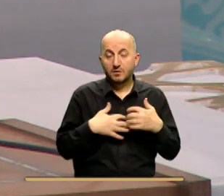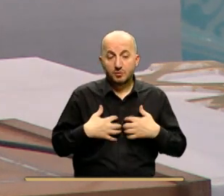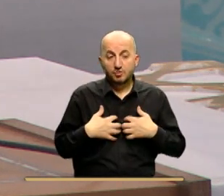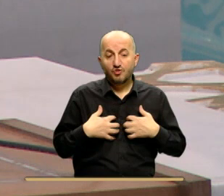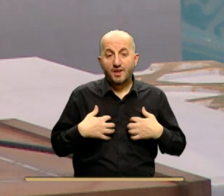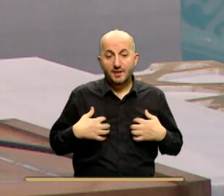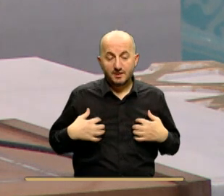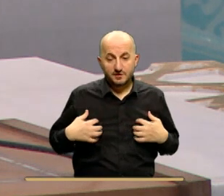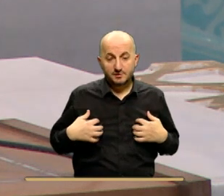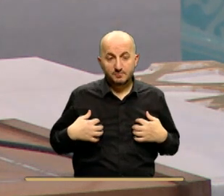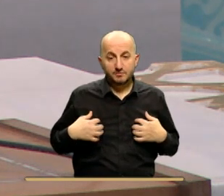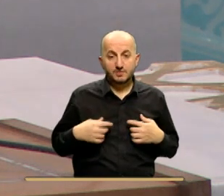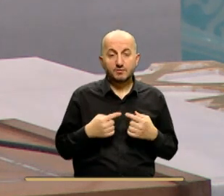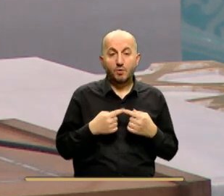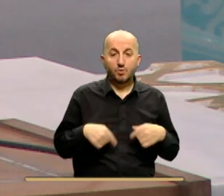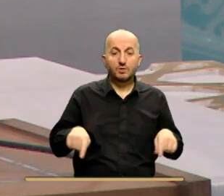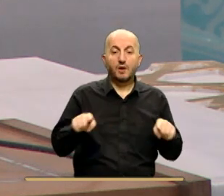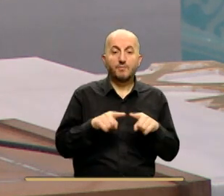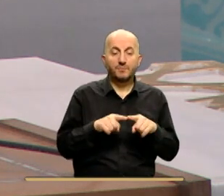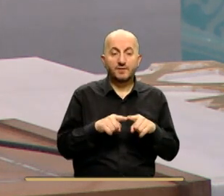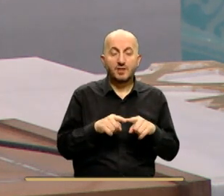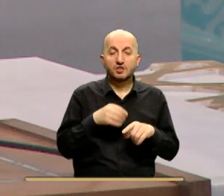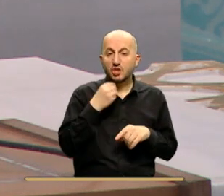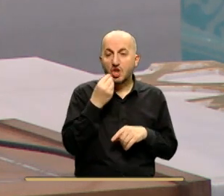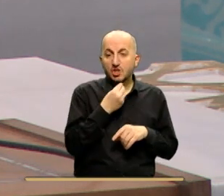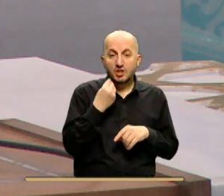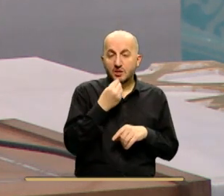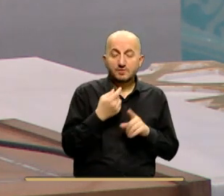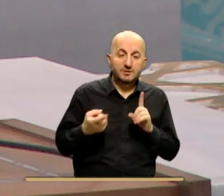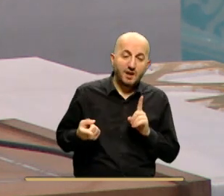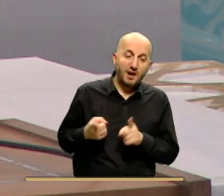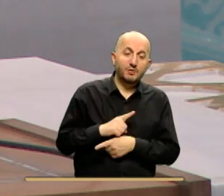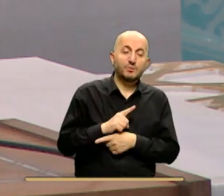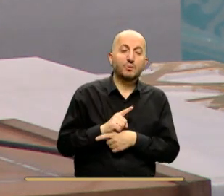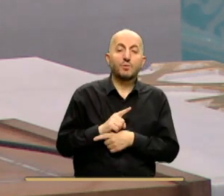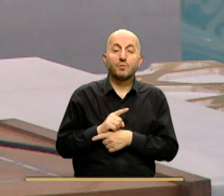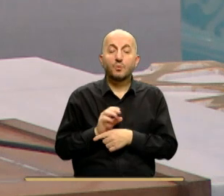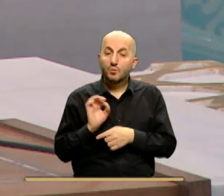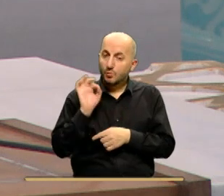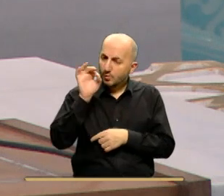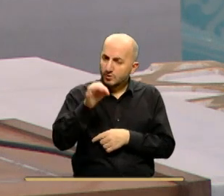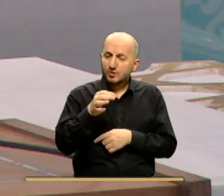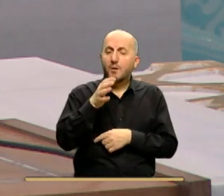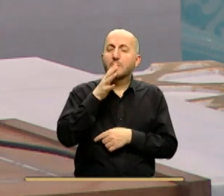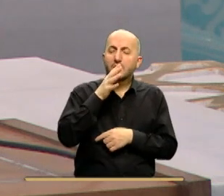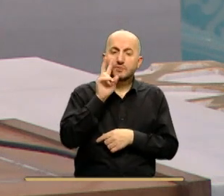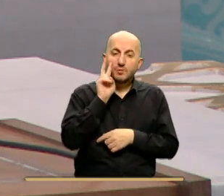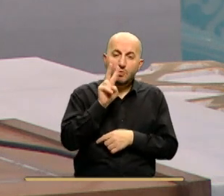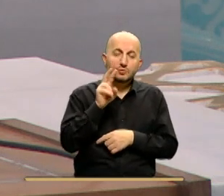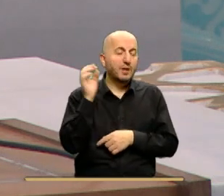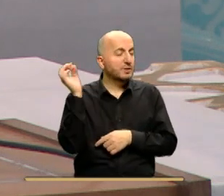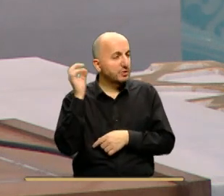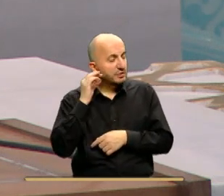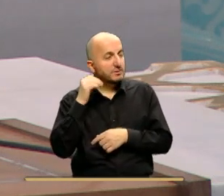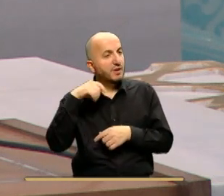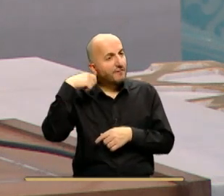güvenilir bir platformda ve gençlerimizin her türlü ulaşabileceği görsel, işitsel